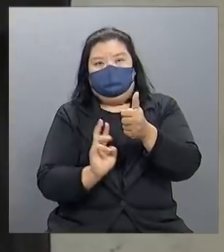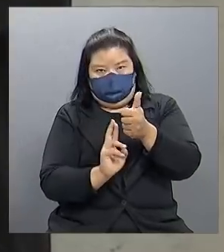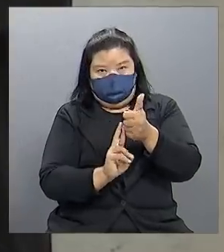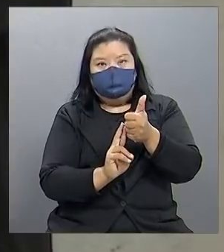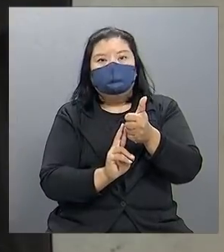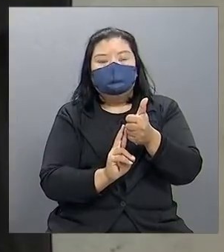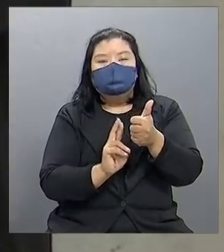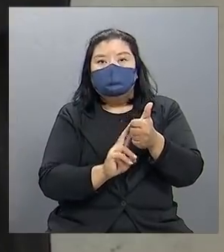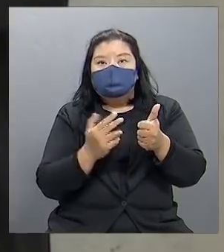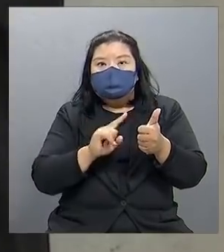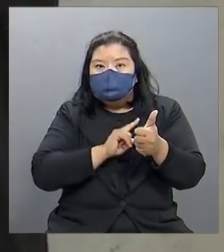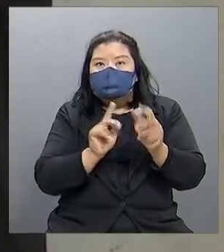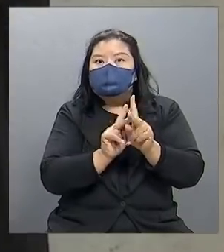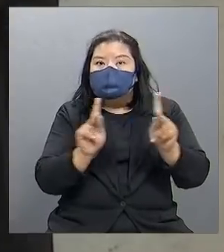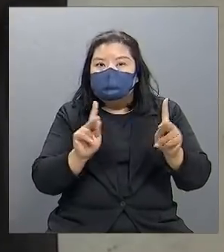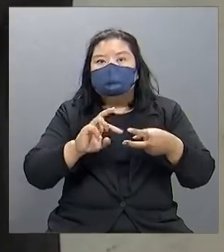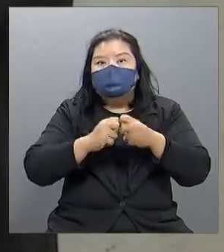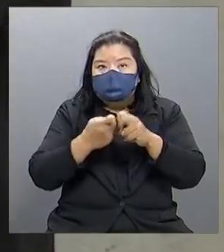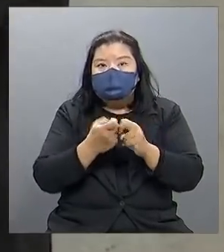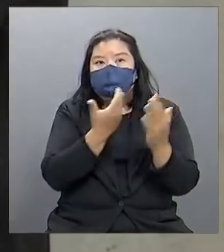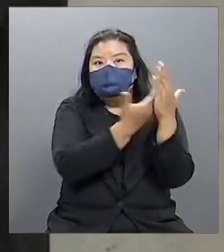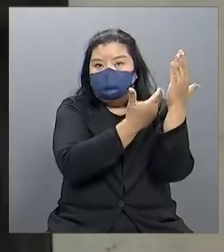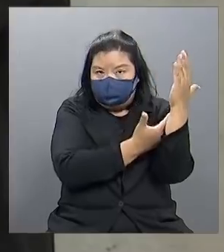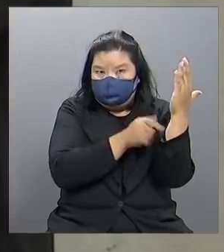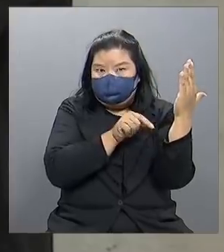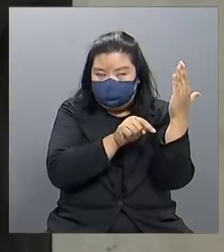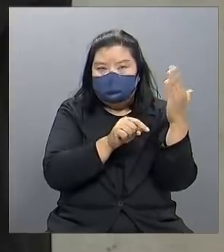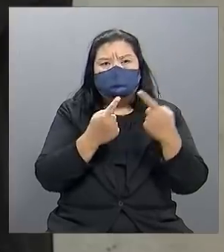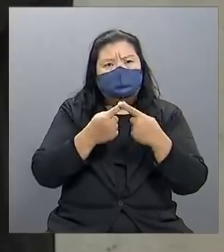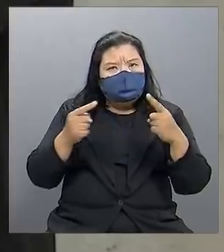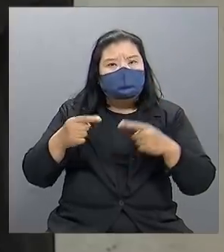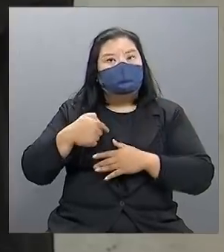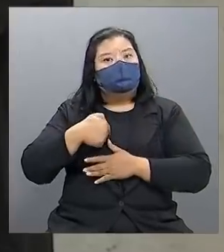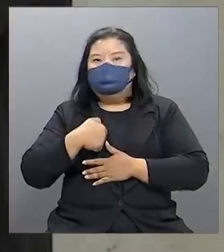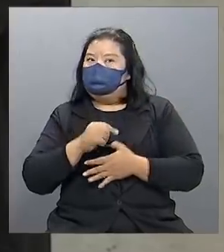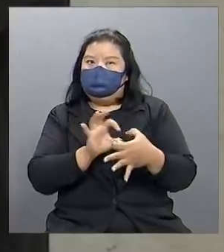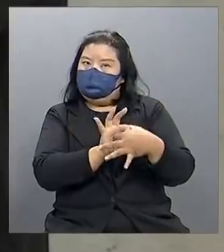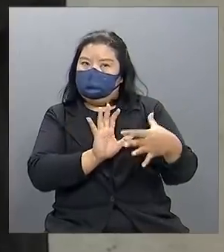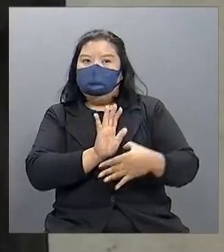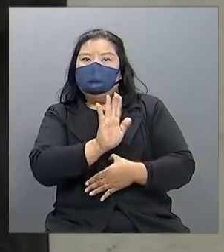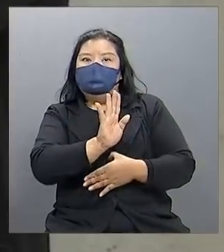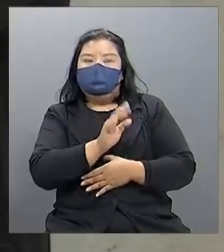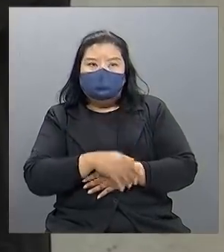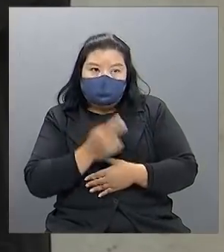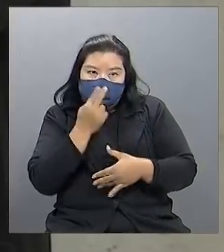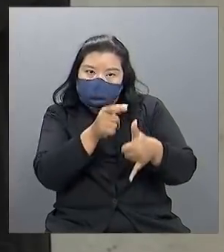กรรมการแก้ไขปัญหาสลากเกินราคานายกยืนยันว่าจะไม่เข้าไปเกี่ยวข้องกับการตรวจสอบในครั้งนี้ค่ะ